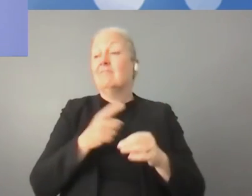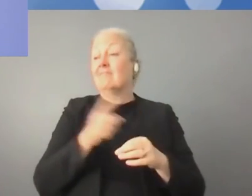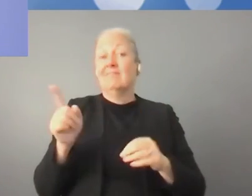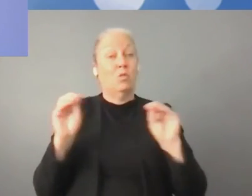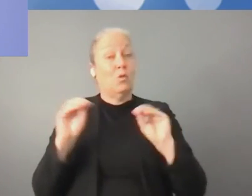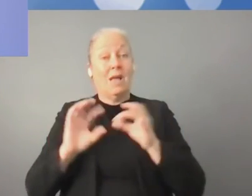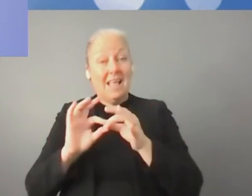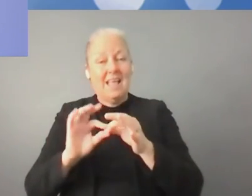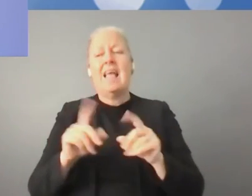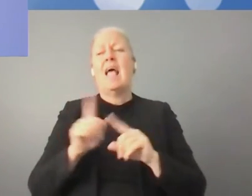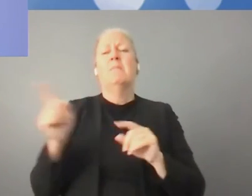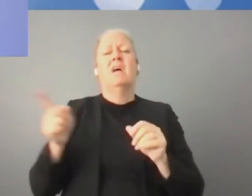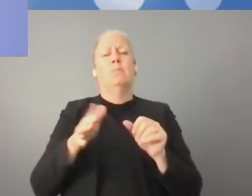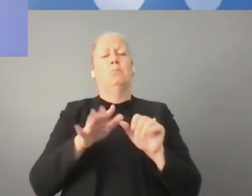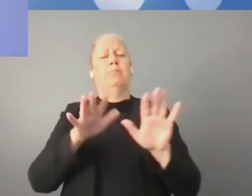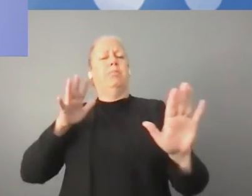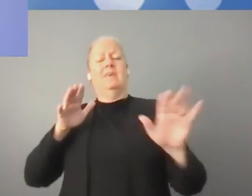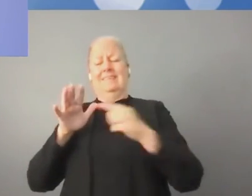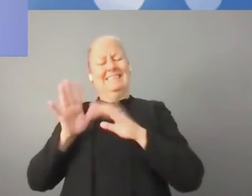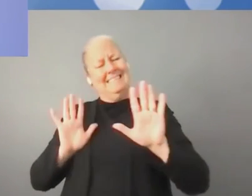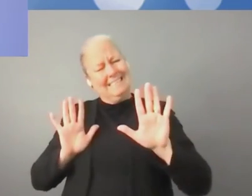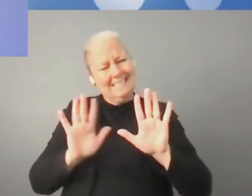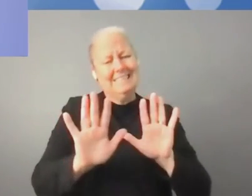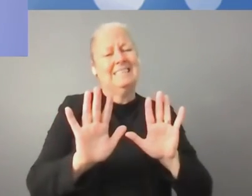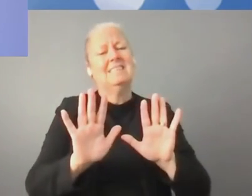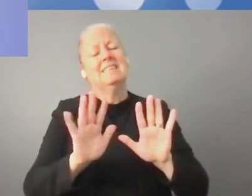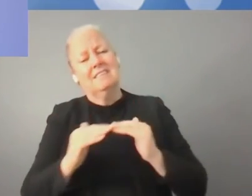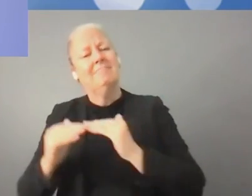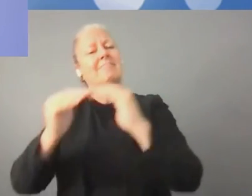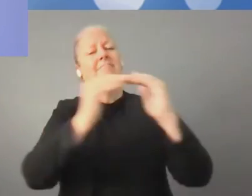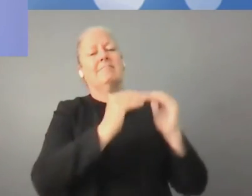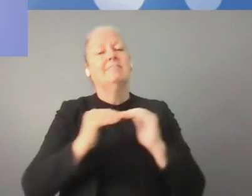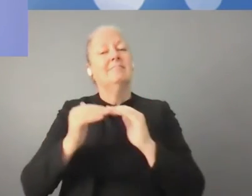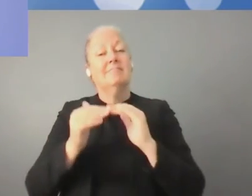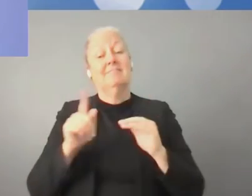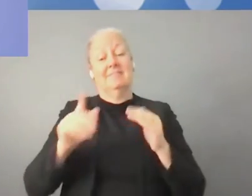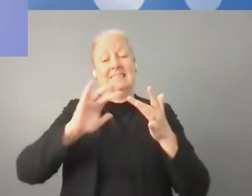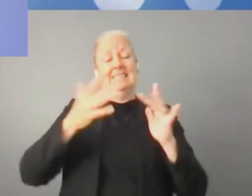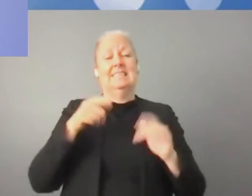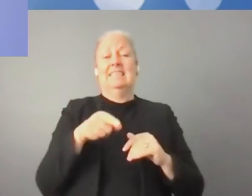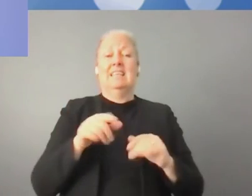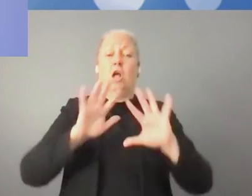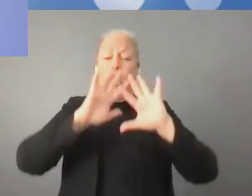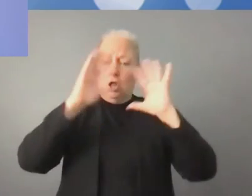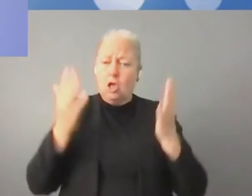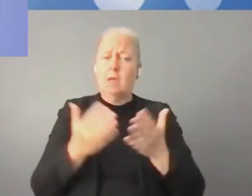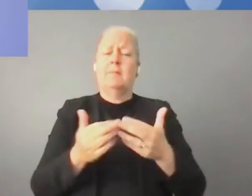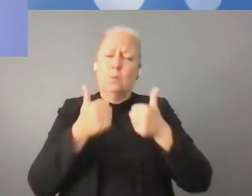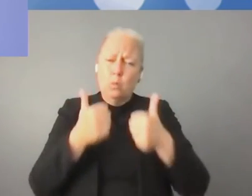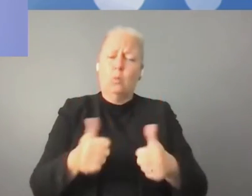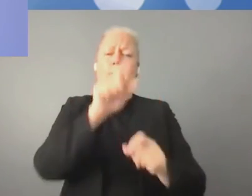вопросы, поэтому нам придется многократно укреплять друг друга